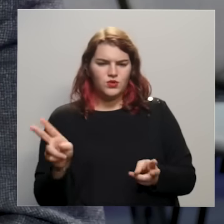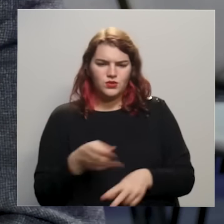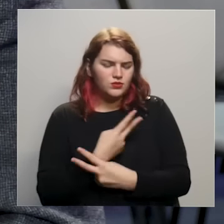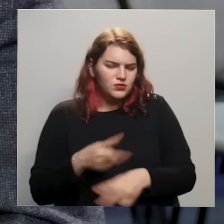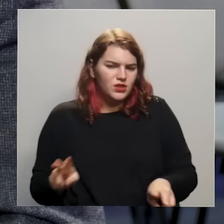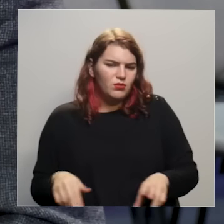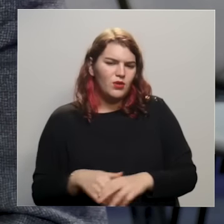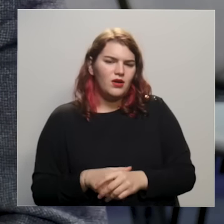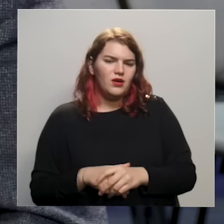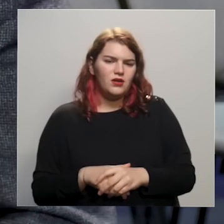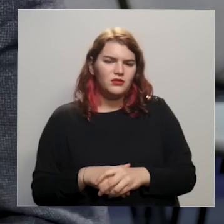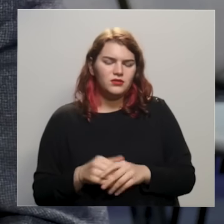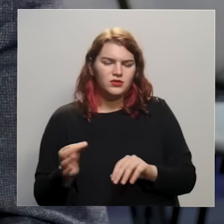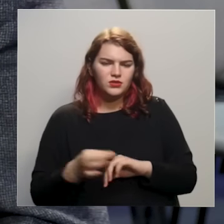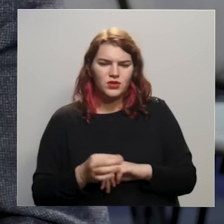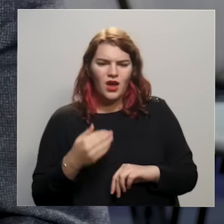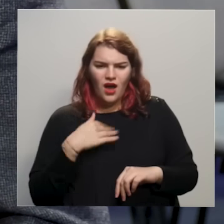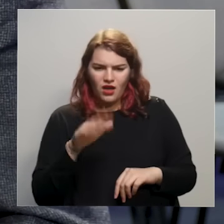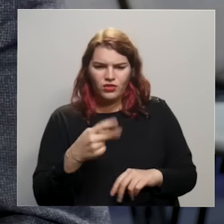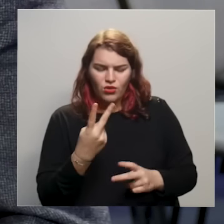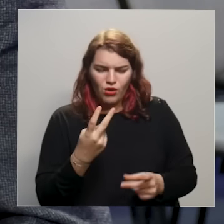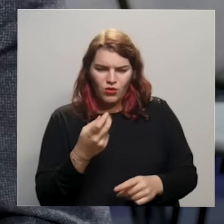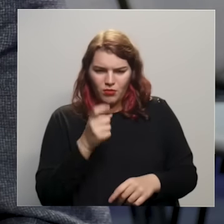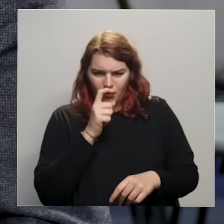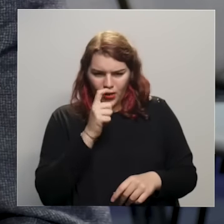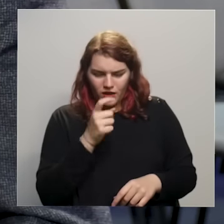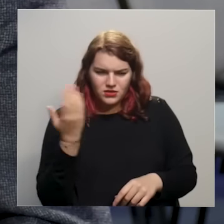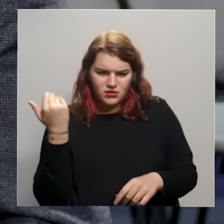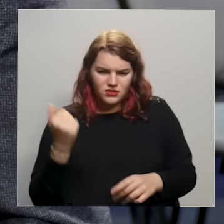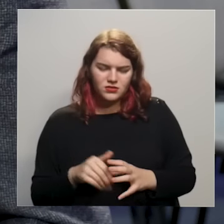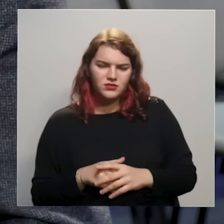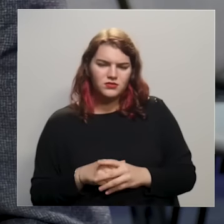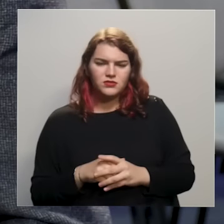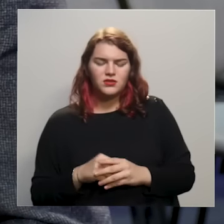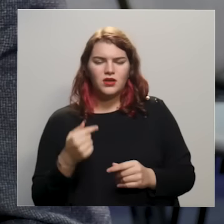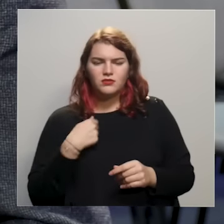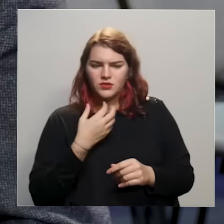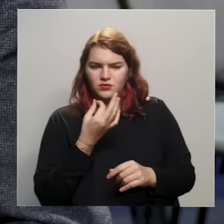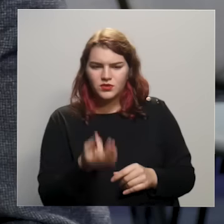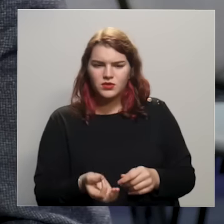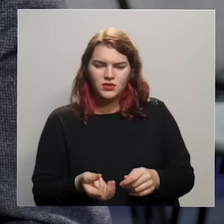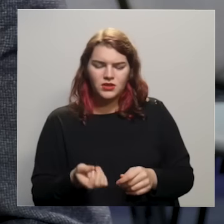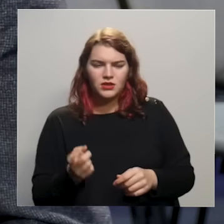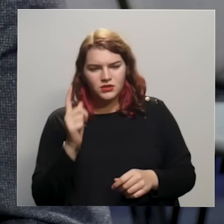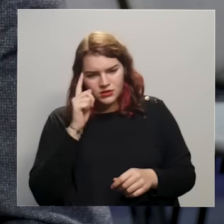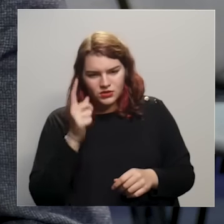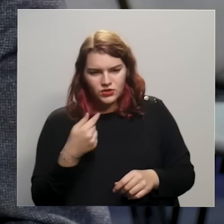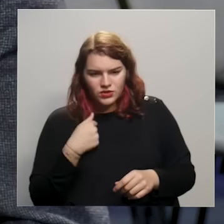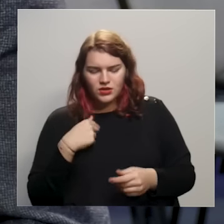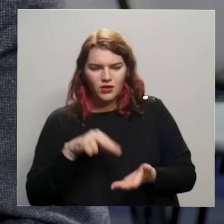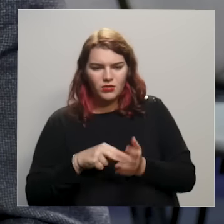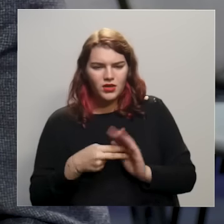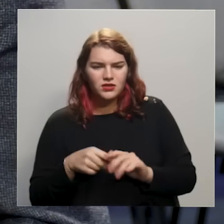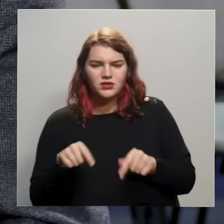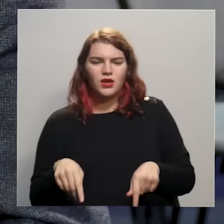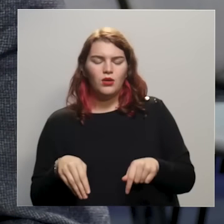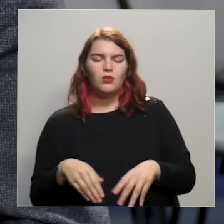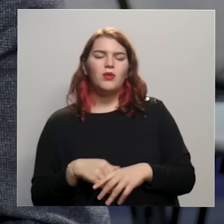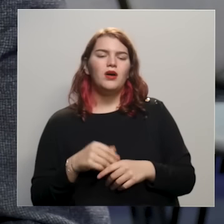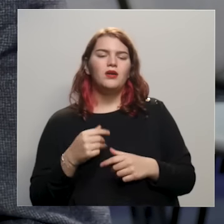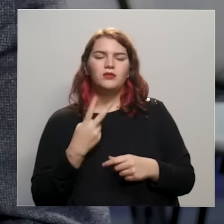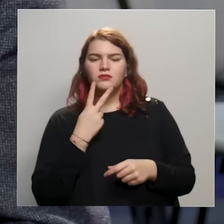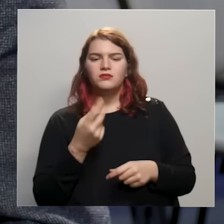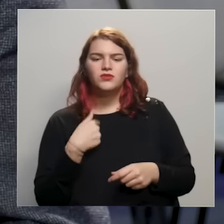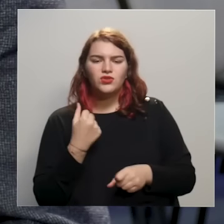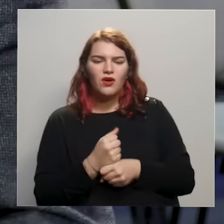da. Aveam 2 băieți. Atunci și am zis așa, să știi, te pregătesc de acum. Uite ce am